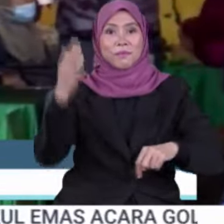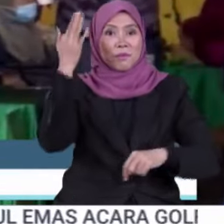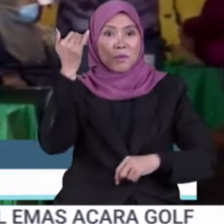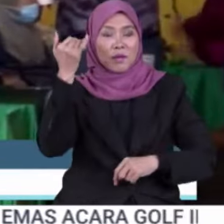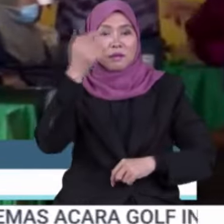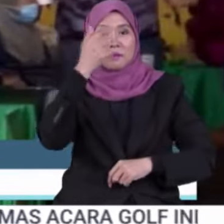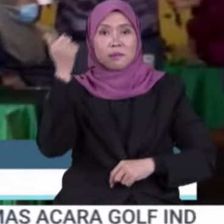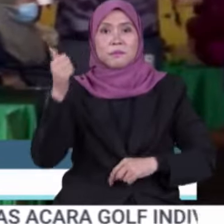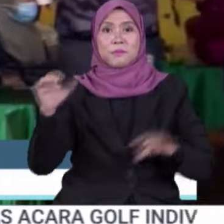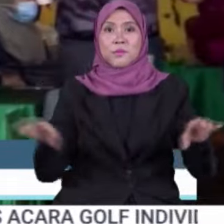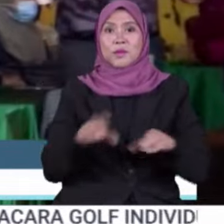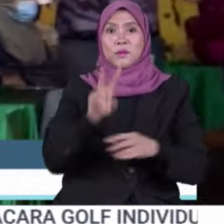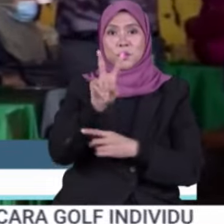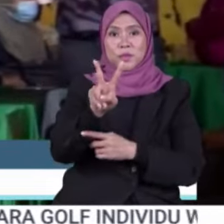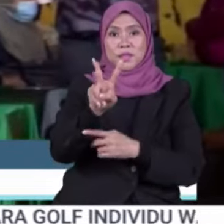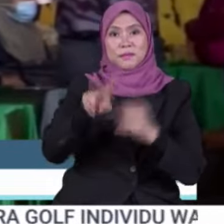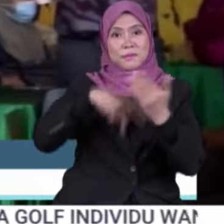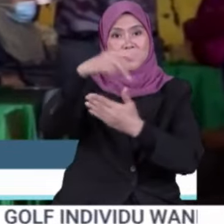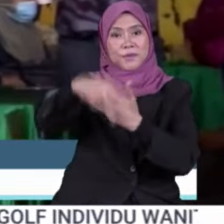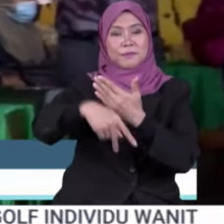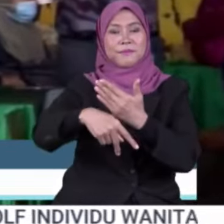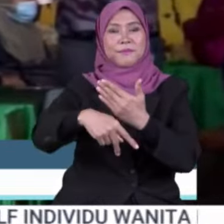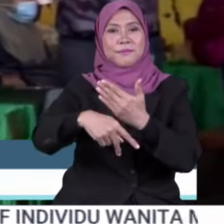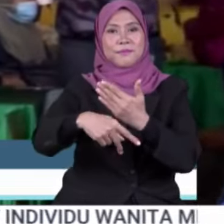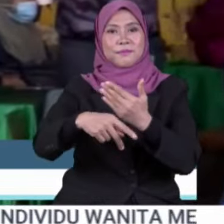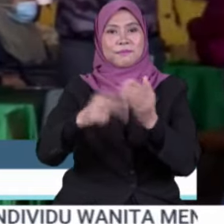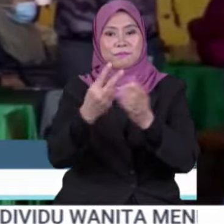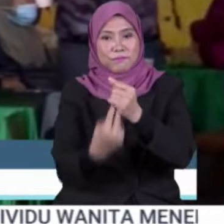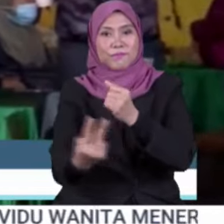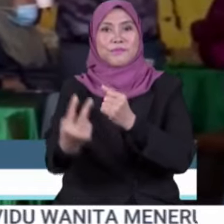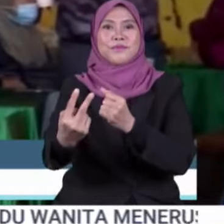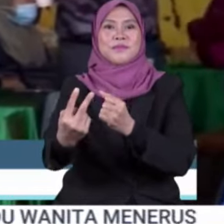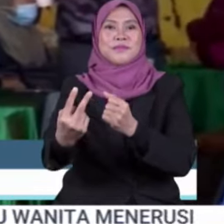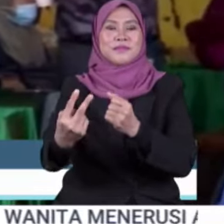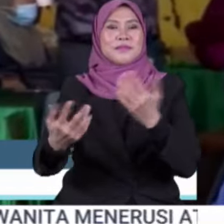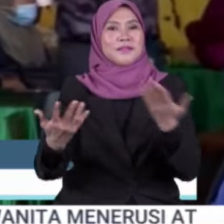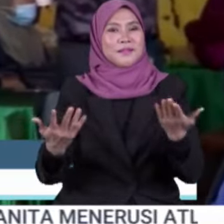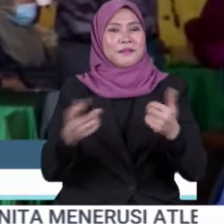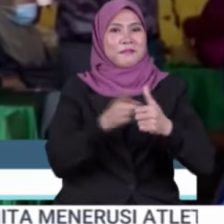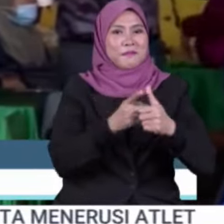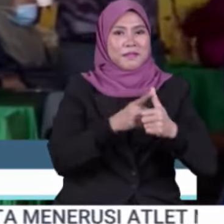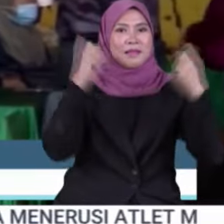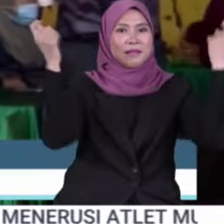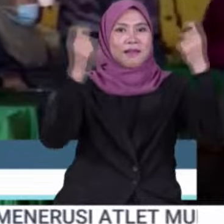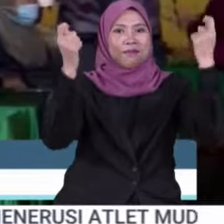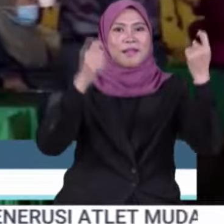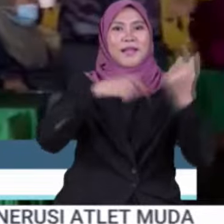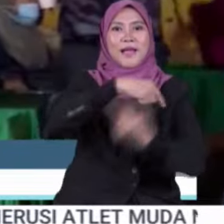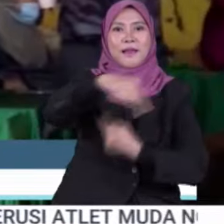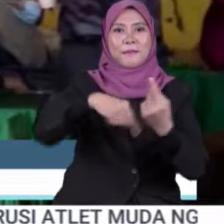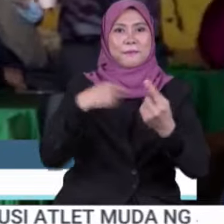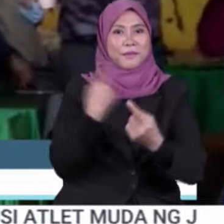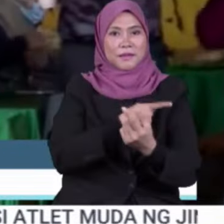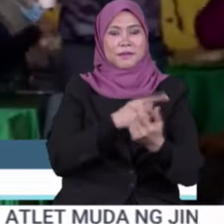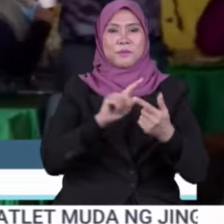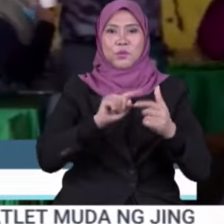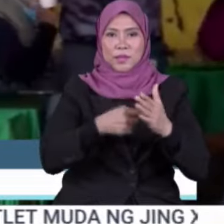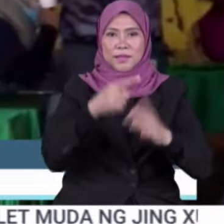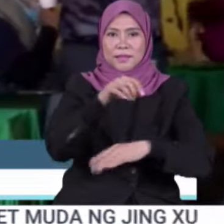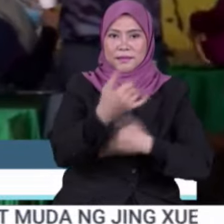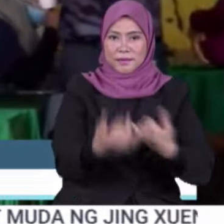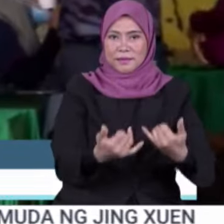kita buat dua program dalam satu. Yang pertama, Karnival Alam Kita yang bermula pada hari ini, sebelah